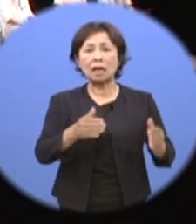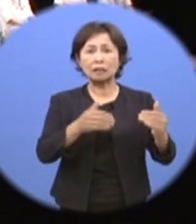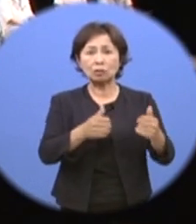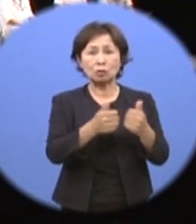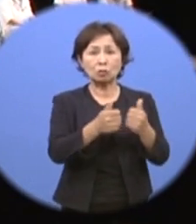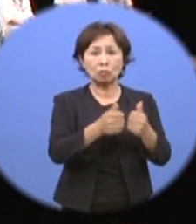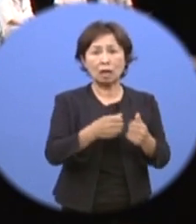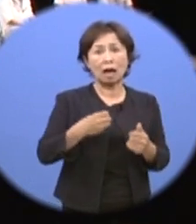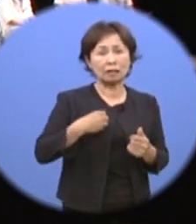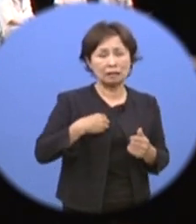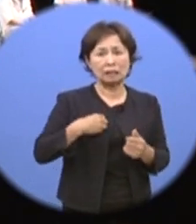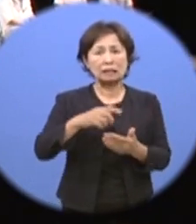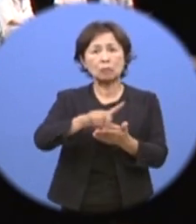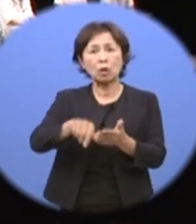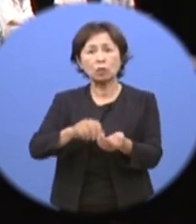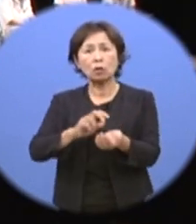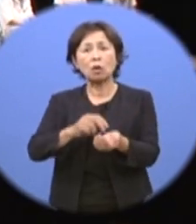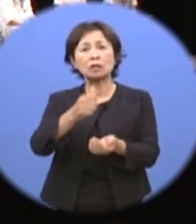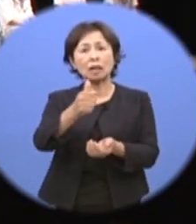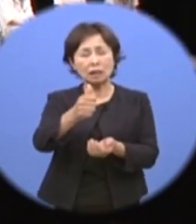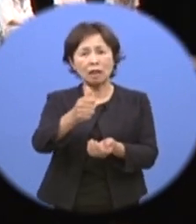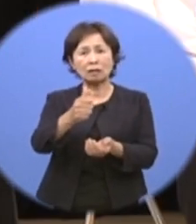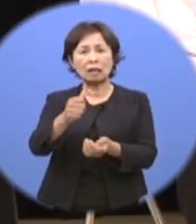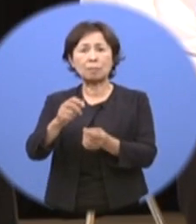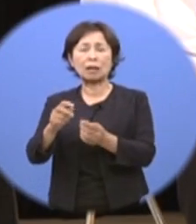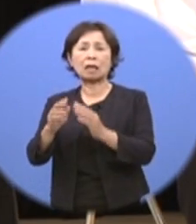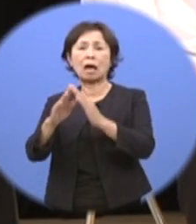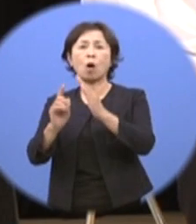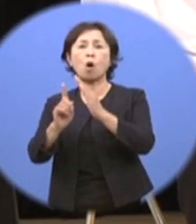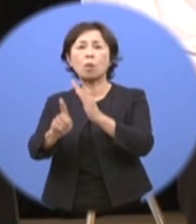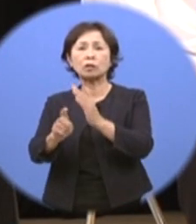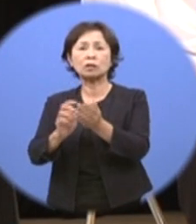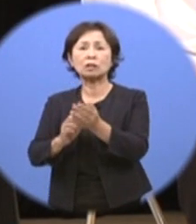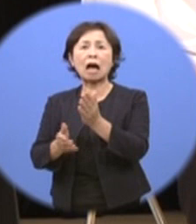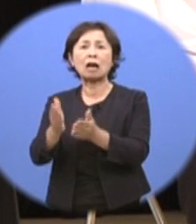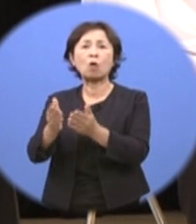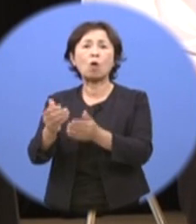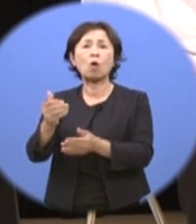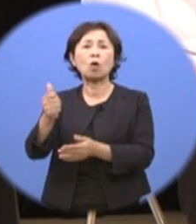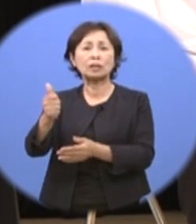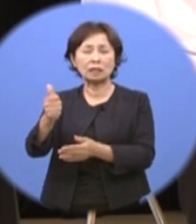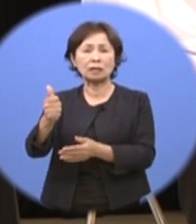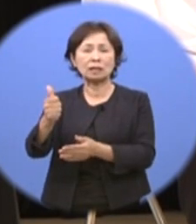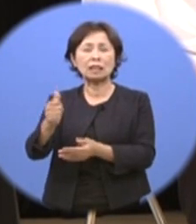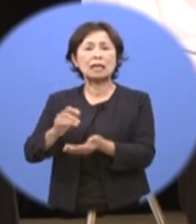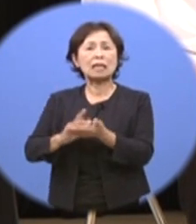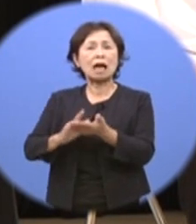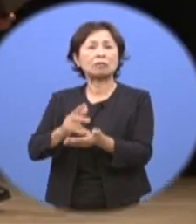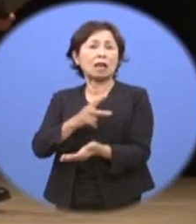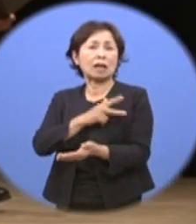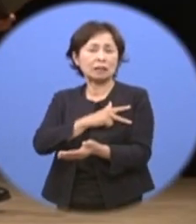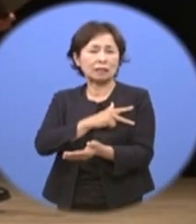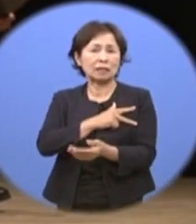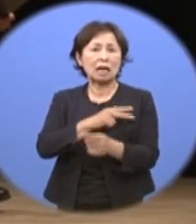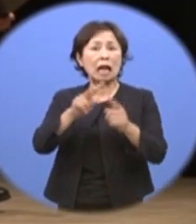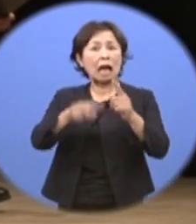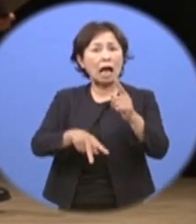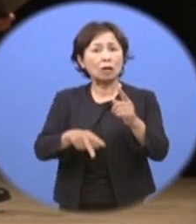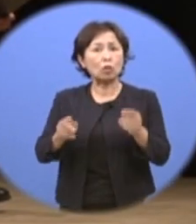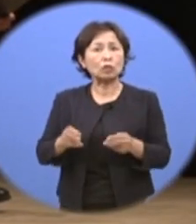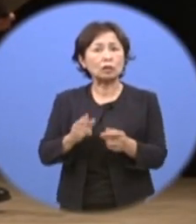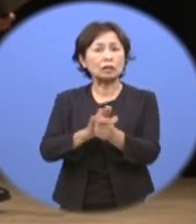医、訪問看護ステーションの看護師、薬剤師、介護支援専門員を交えて話し合